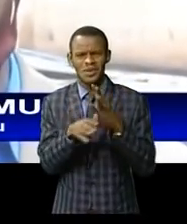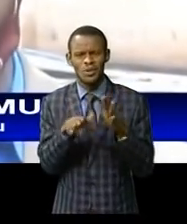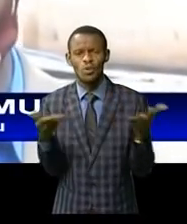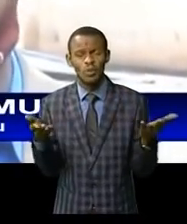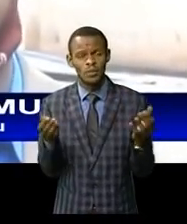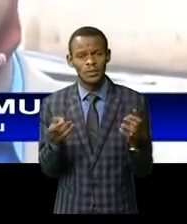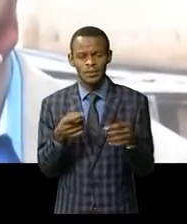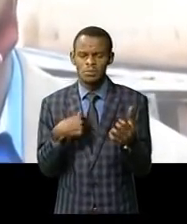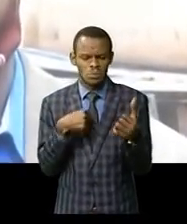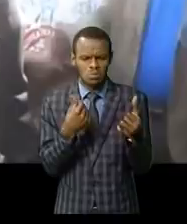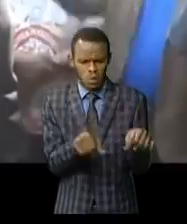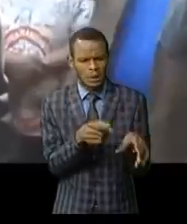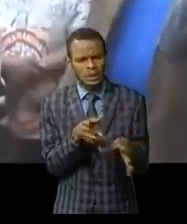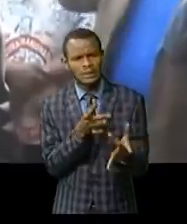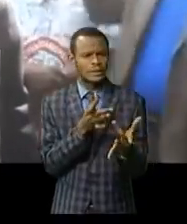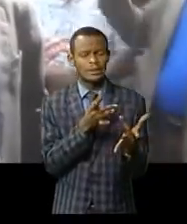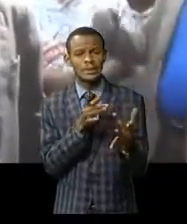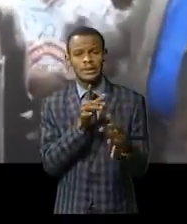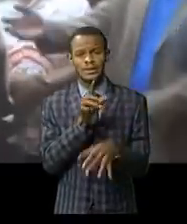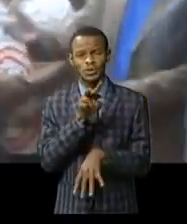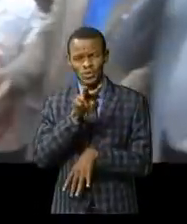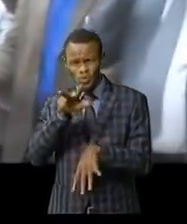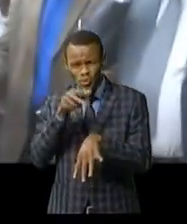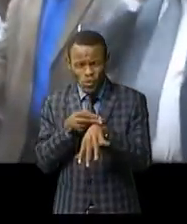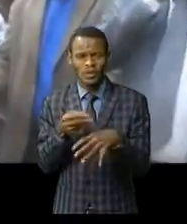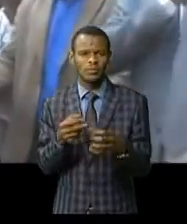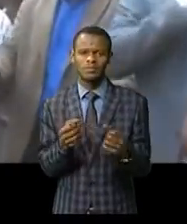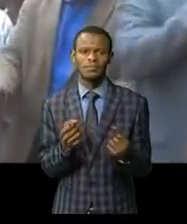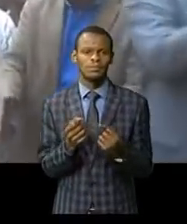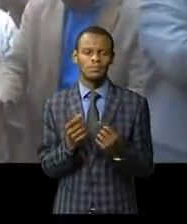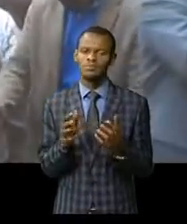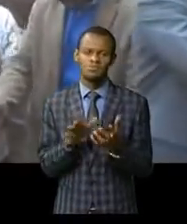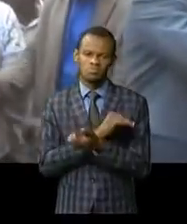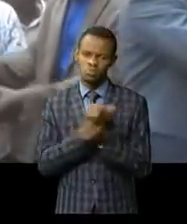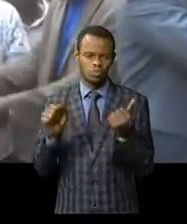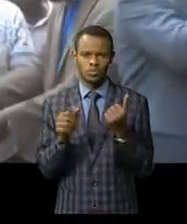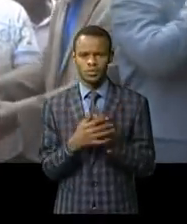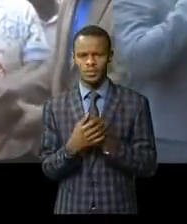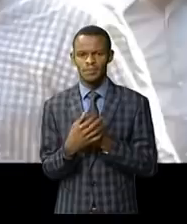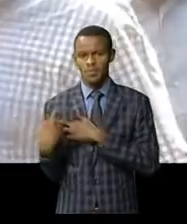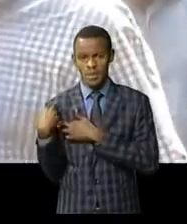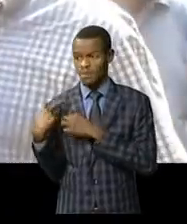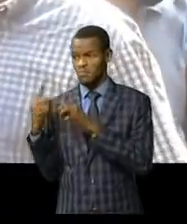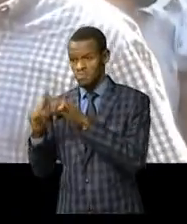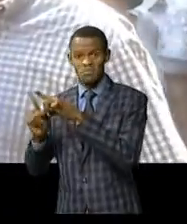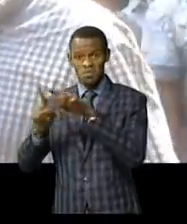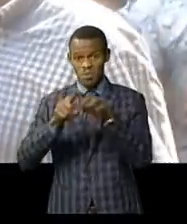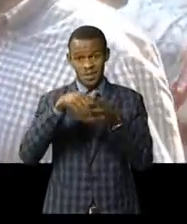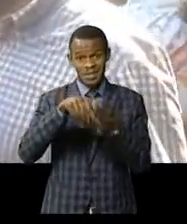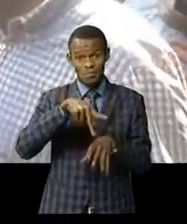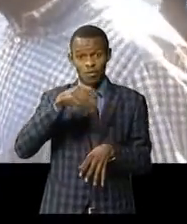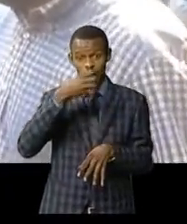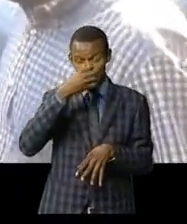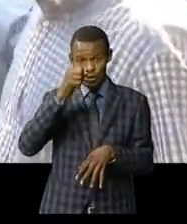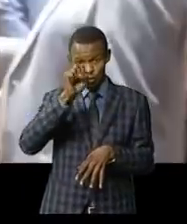jusqu'à 3h du matin. Plusieurs autorités de la province du Sud Kivu sont venues se rendre compte de la situation, entre autres, le